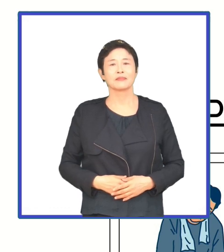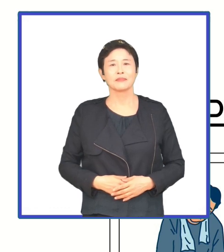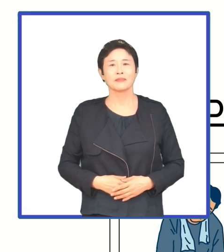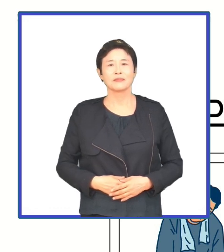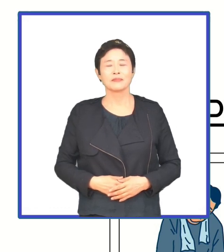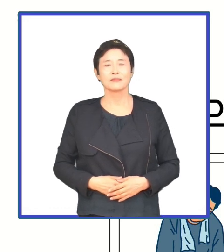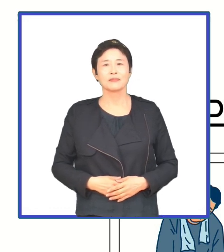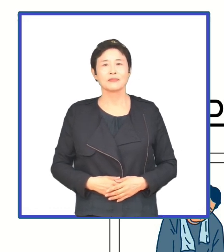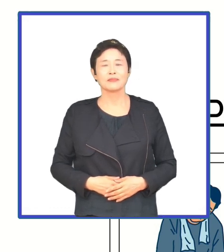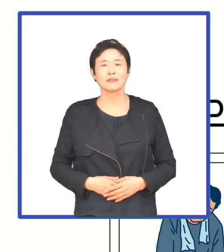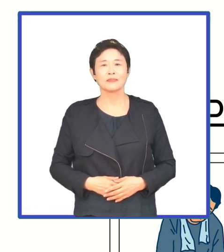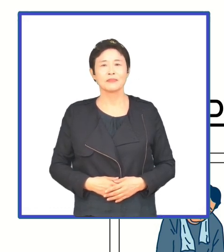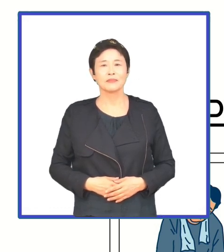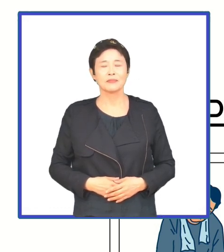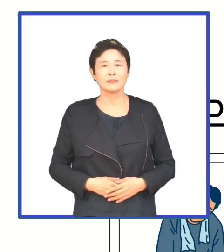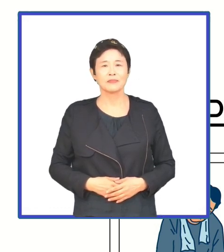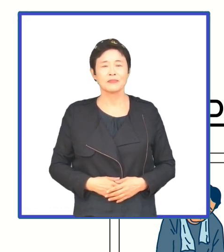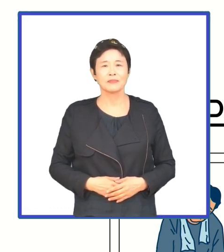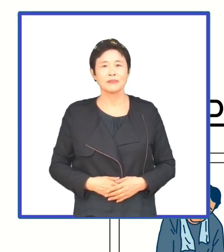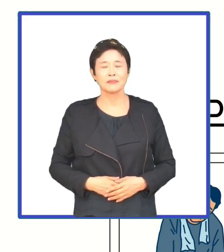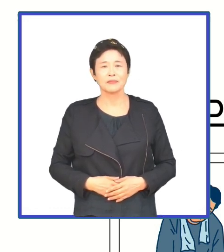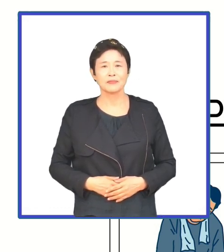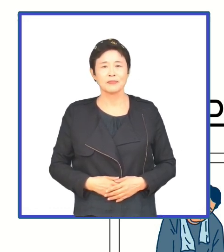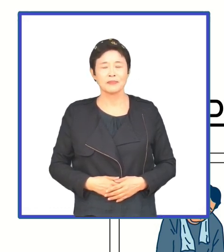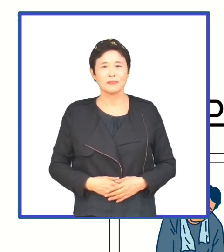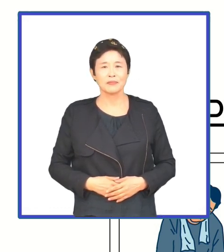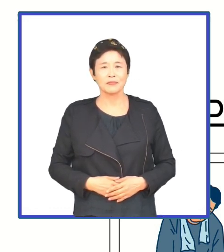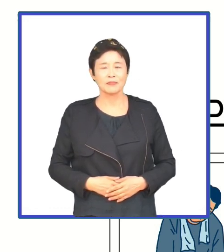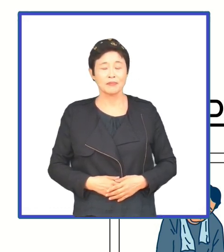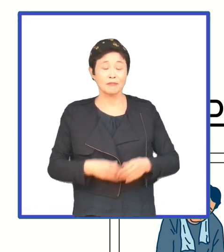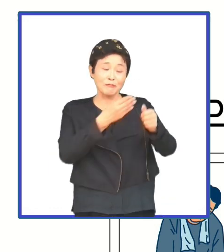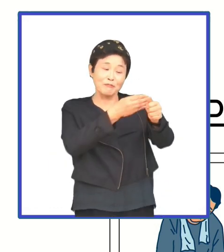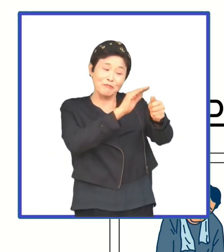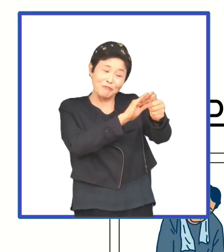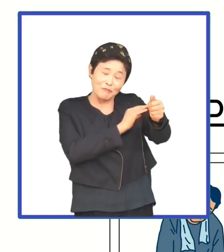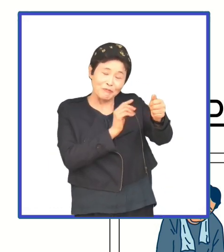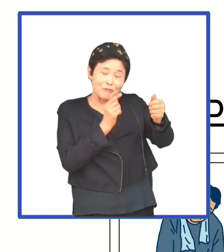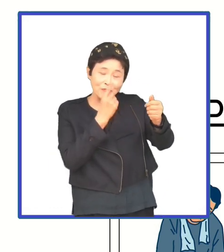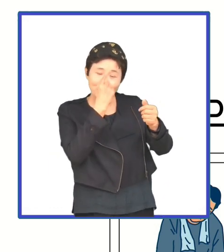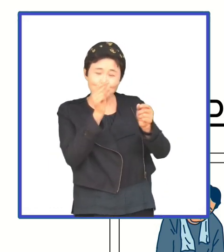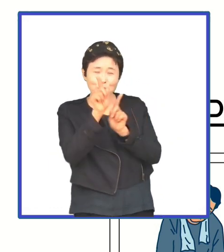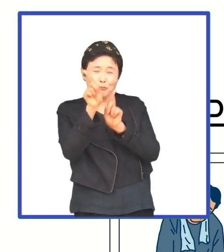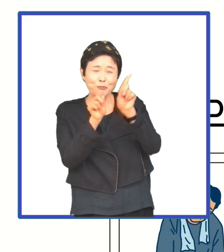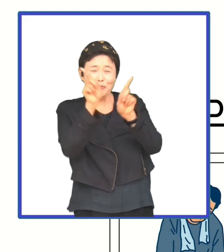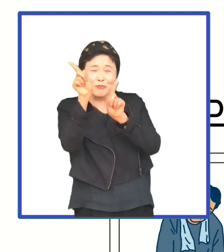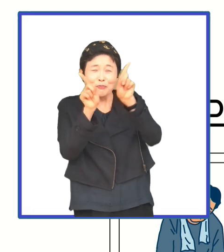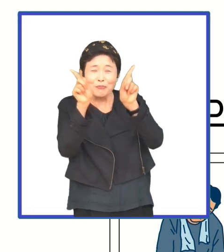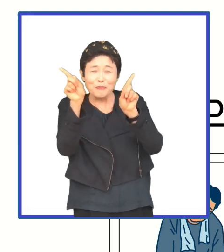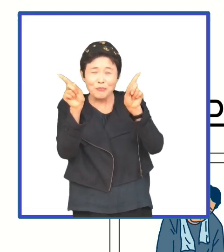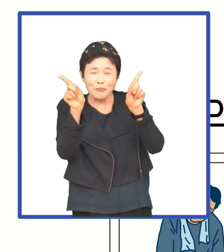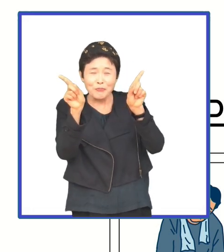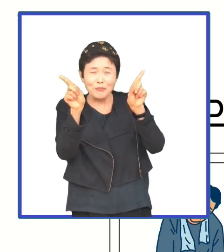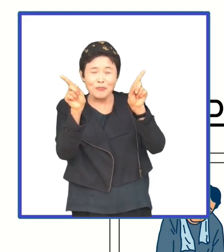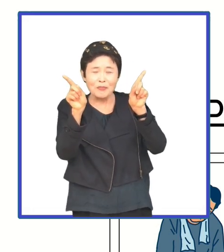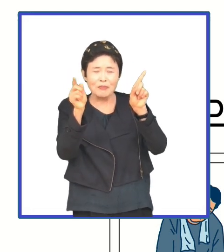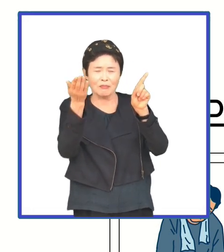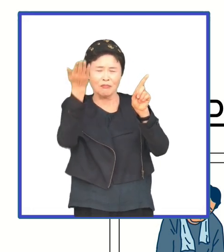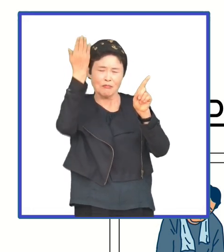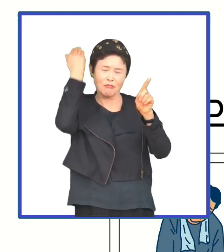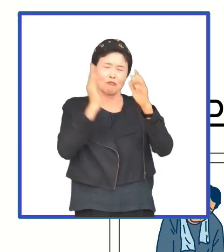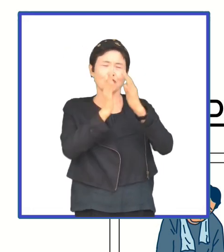합니다. 세 번째 그림을 볼까요? 그림에 낙타와 선인장이 가득하게